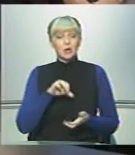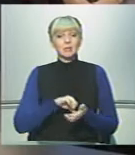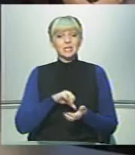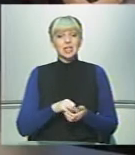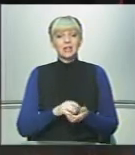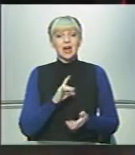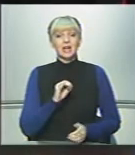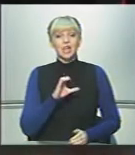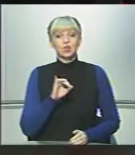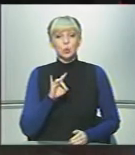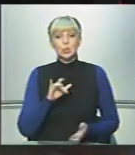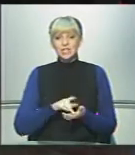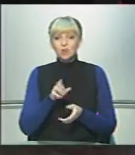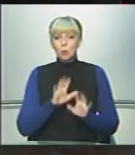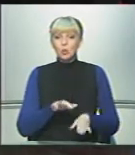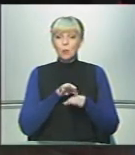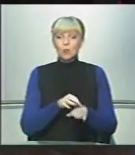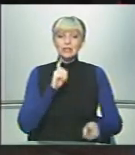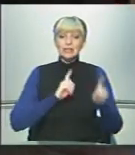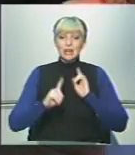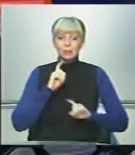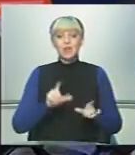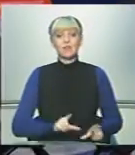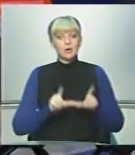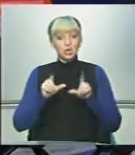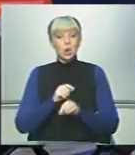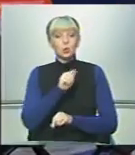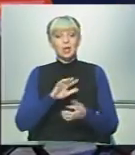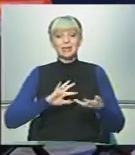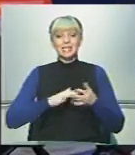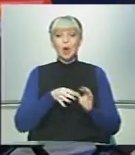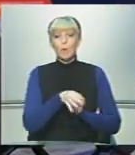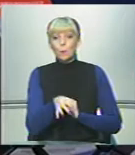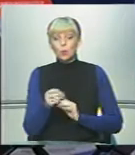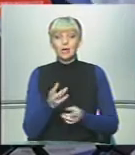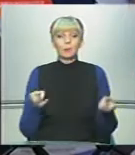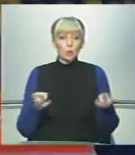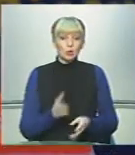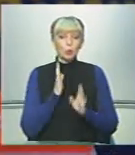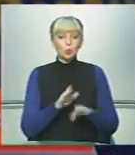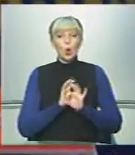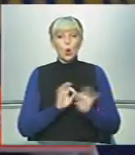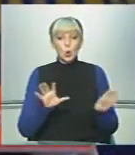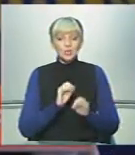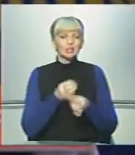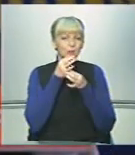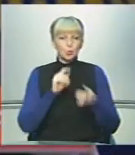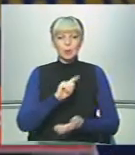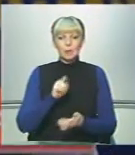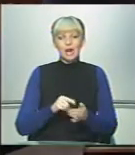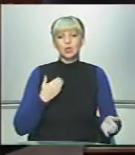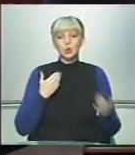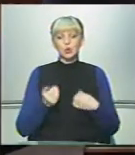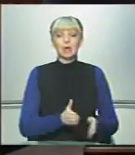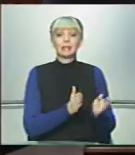представники ресурсного центру, вони будуть проводити семінари і виїжджати до тих населених пунктів, яким потрібно буде роз'яснення з будь-яких питань